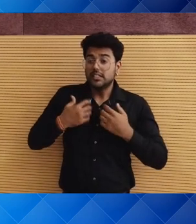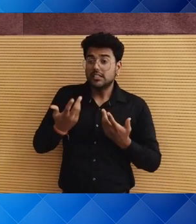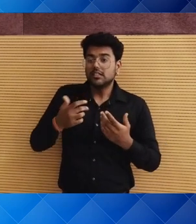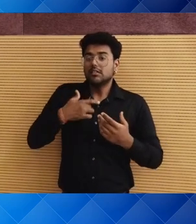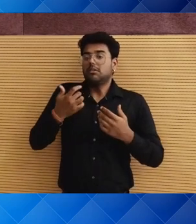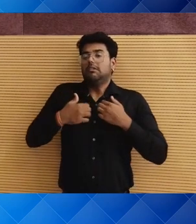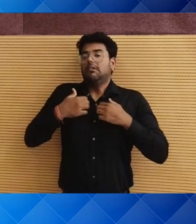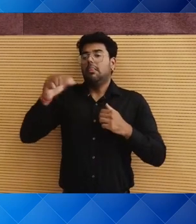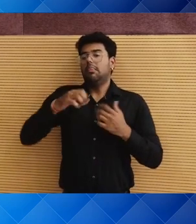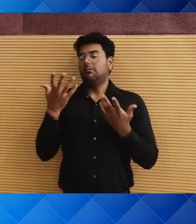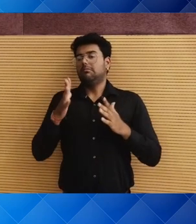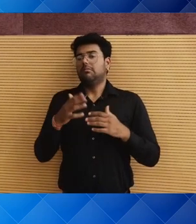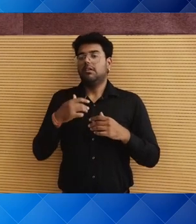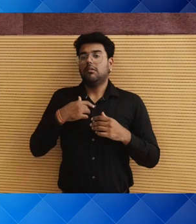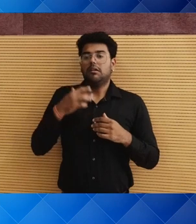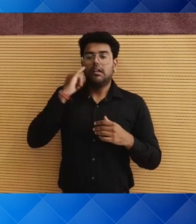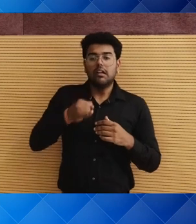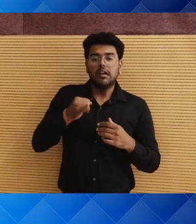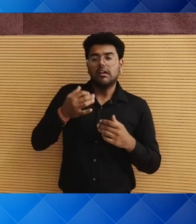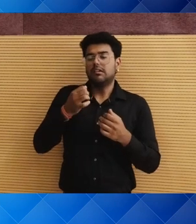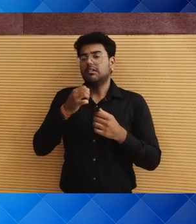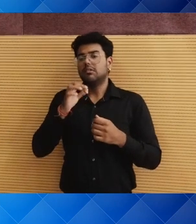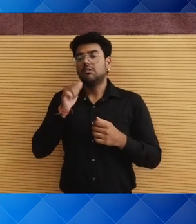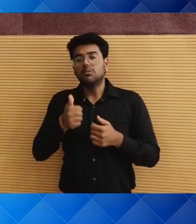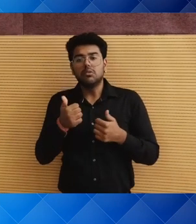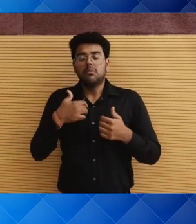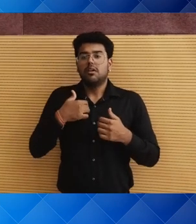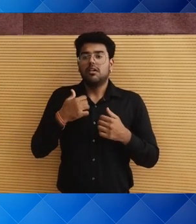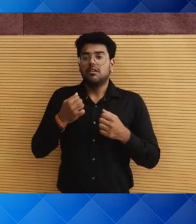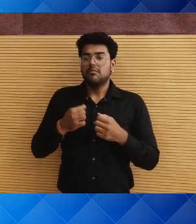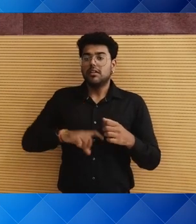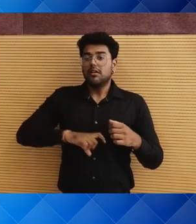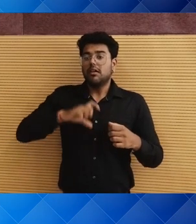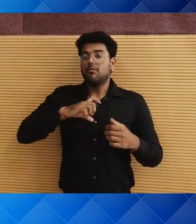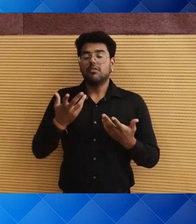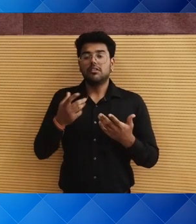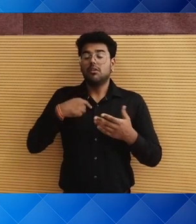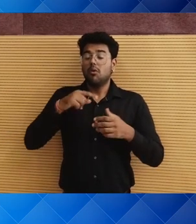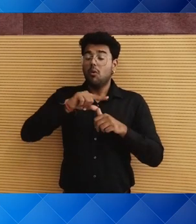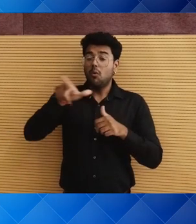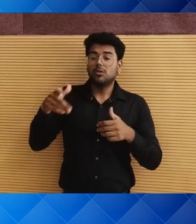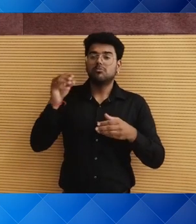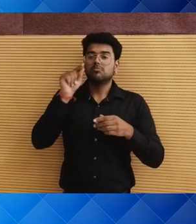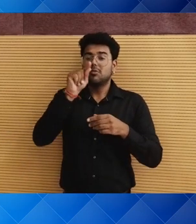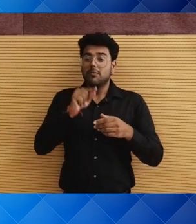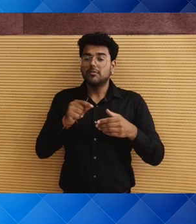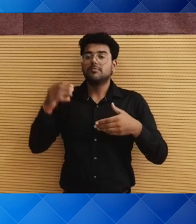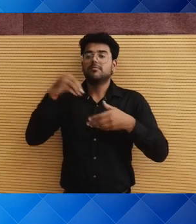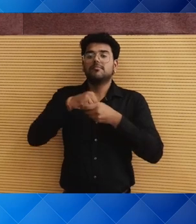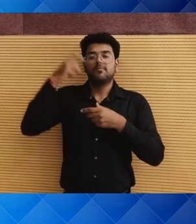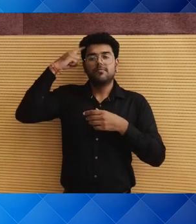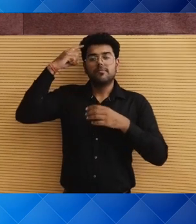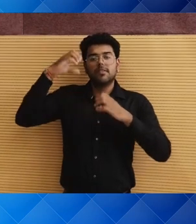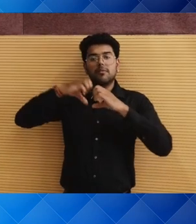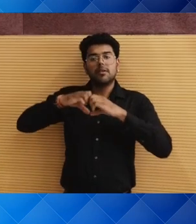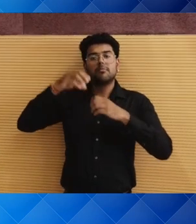हमारी अवरुचि, हमारी भय, हमारी शंका, ये सारे जो कंपोनेंट है वो मनमय कोष में हमको